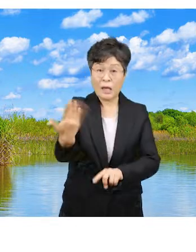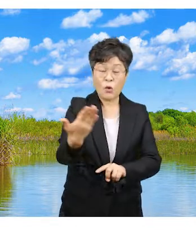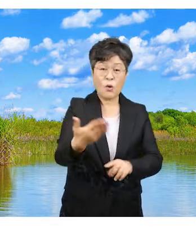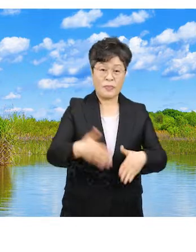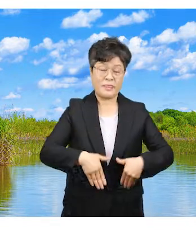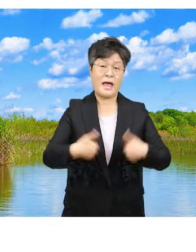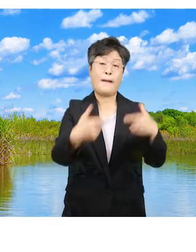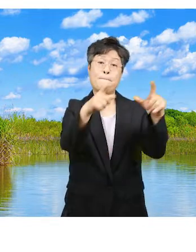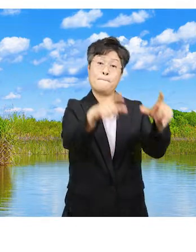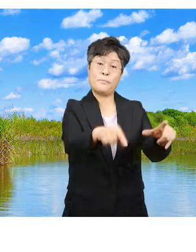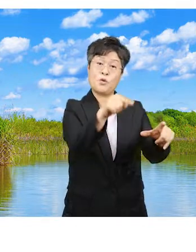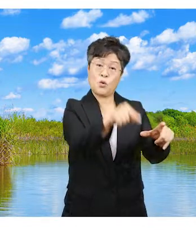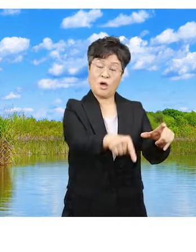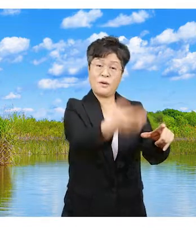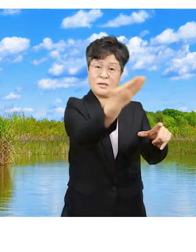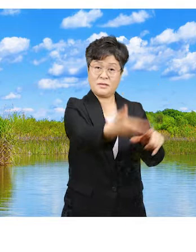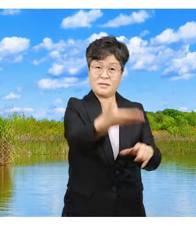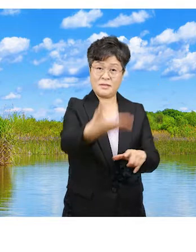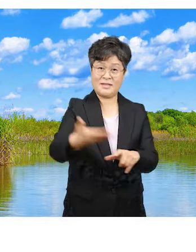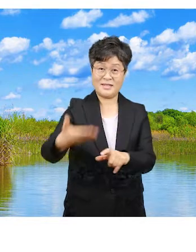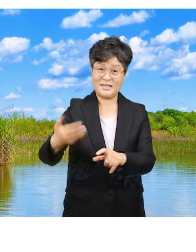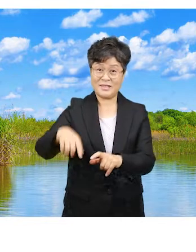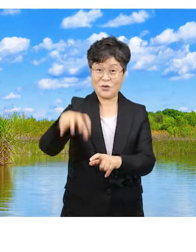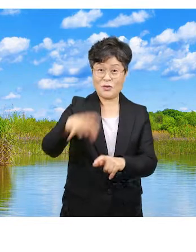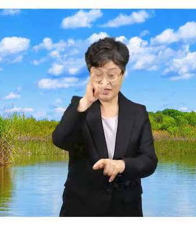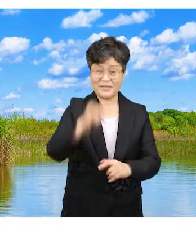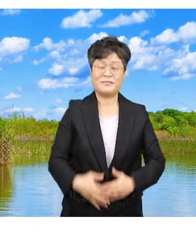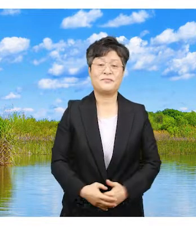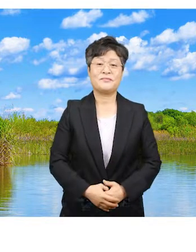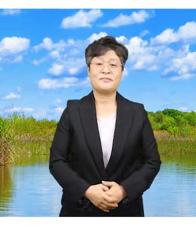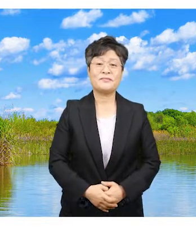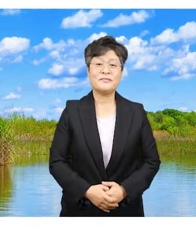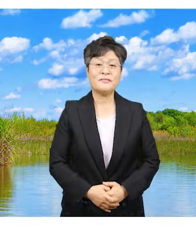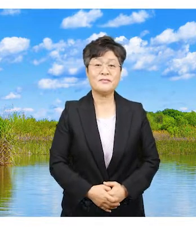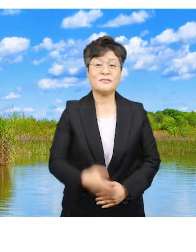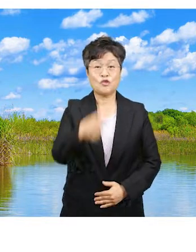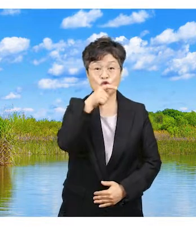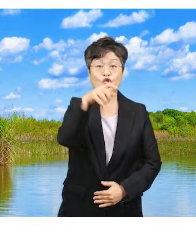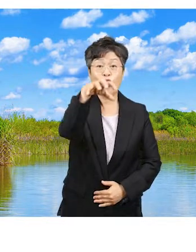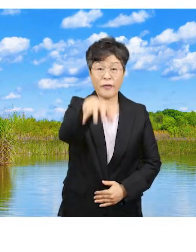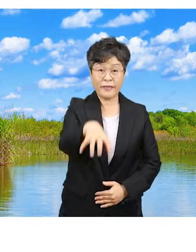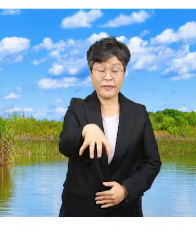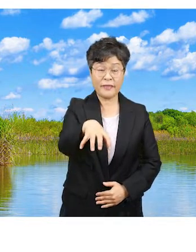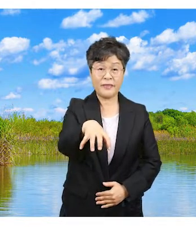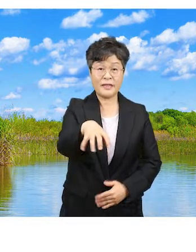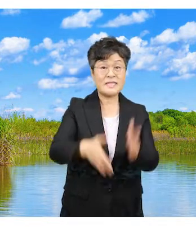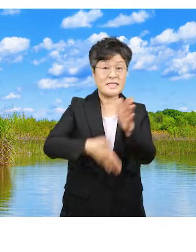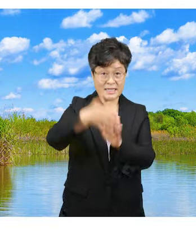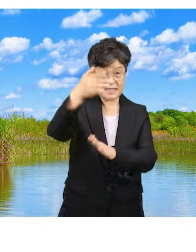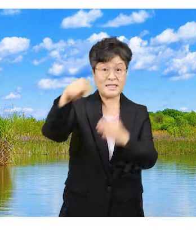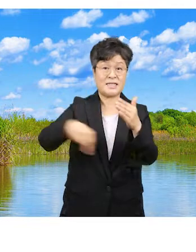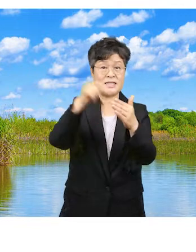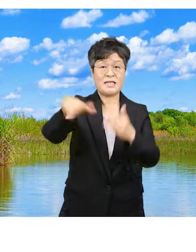남쪽으로 내려오면 이처럼 자연하천의 모습도 함께 어우러져 있습니다. 우리 수원은 이렇게